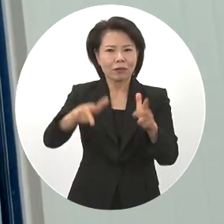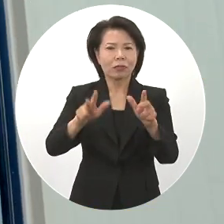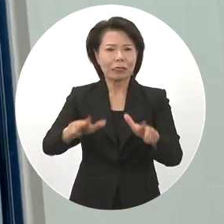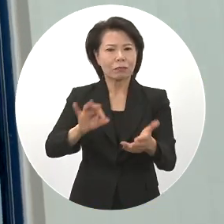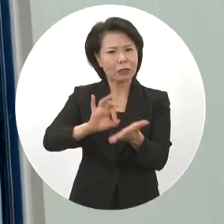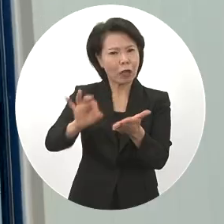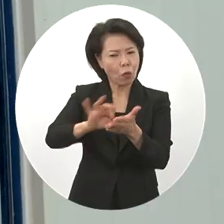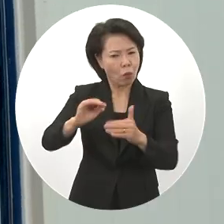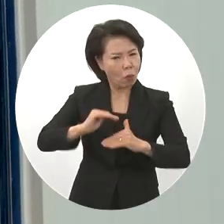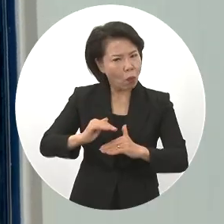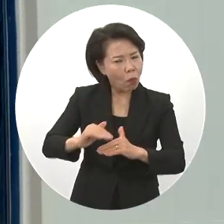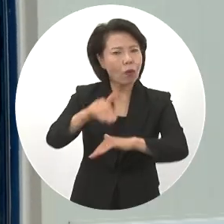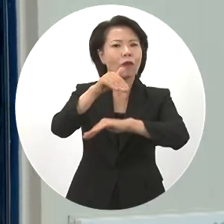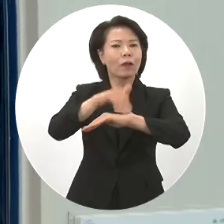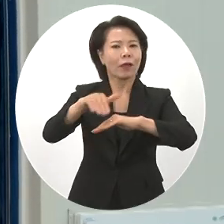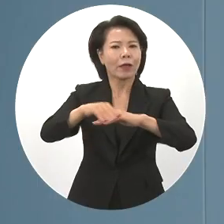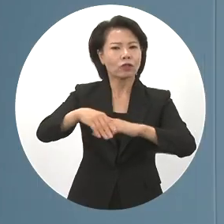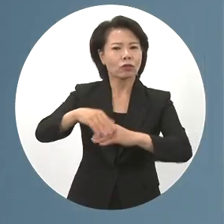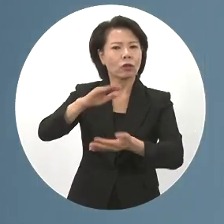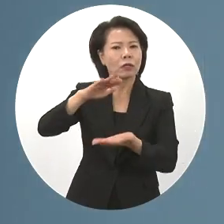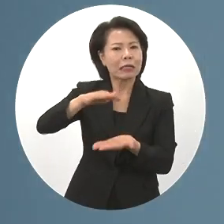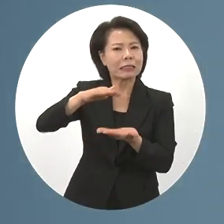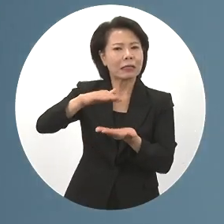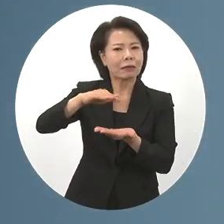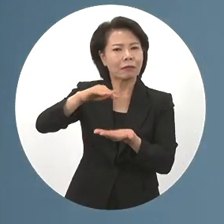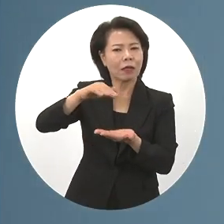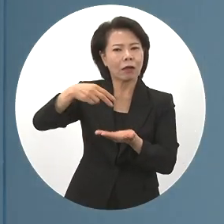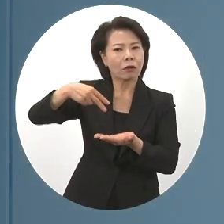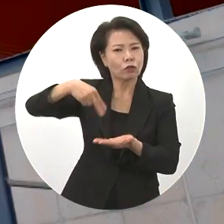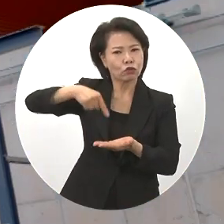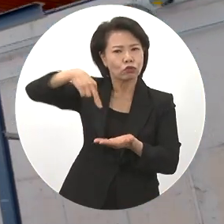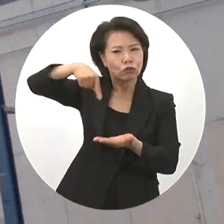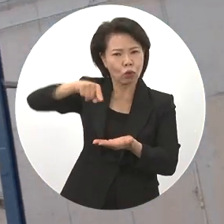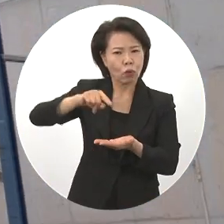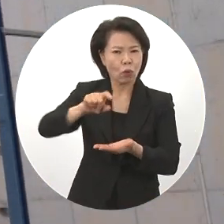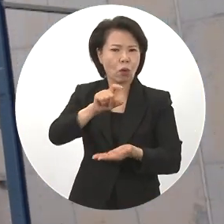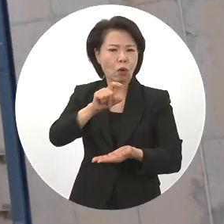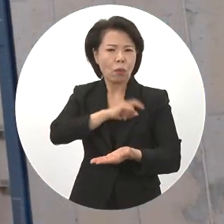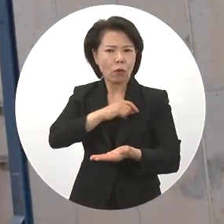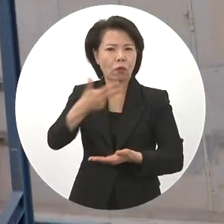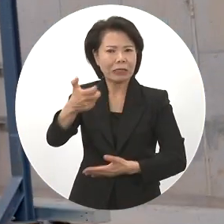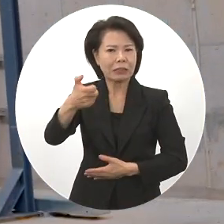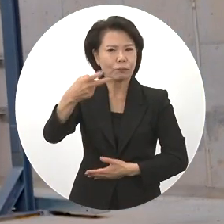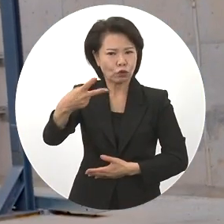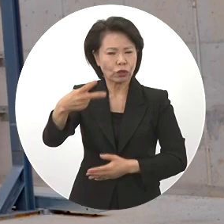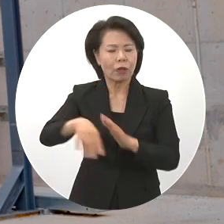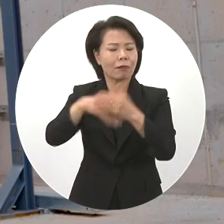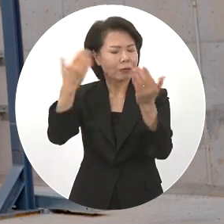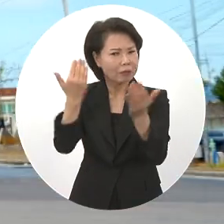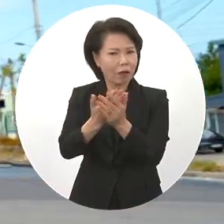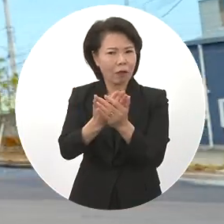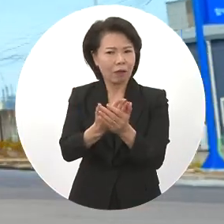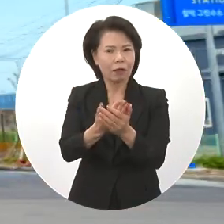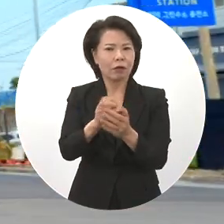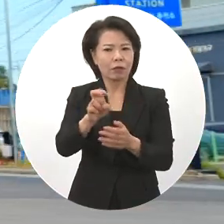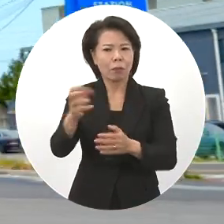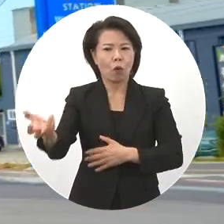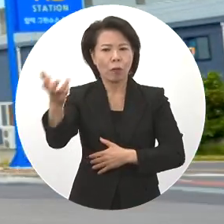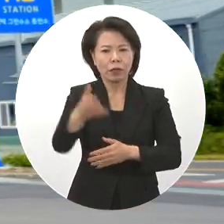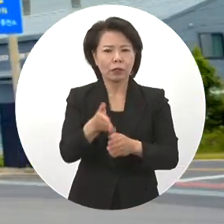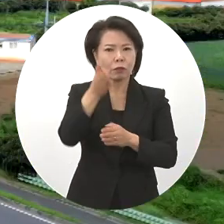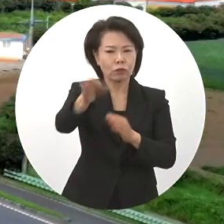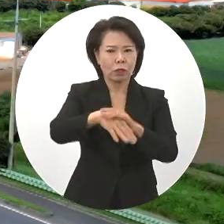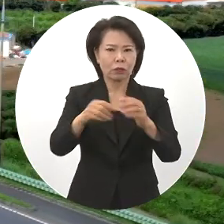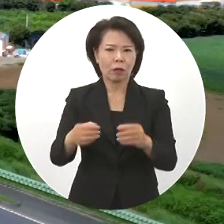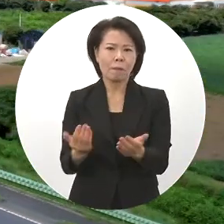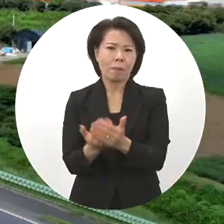상용화 단계에 진입하며 수소 생산량이 대폭 늘고 수소차 72대가 운행되는 등 모빌리티 분야도